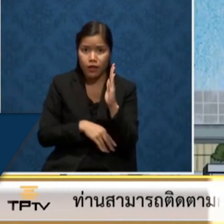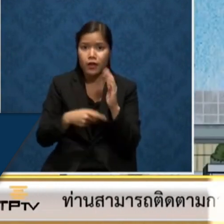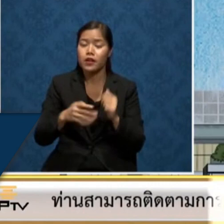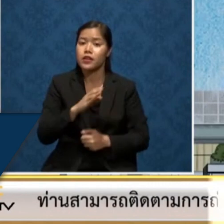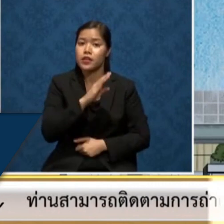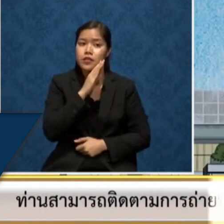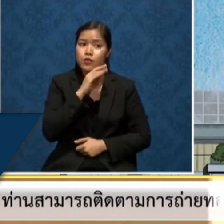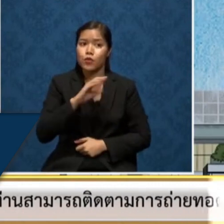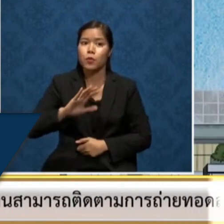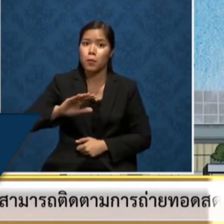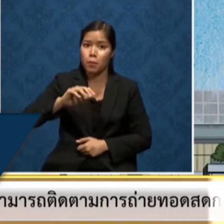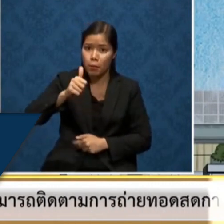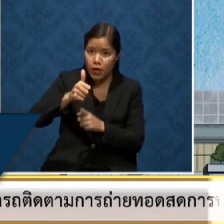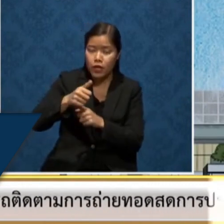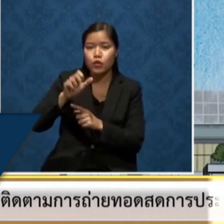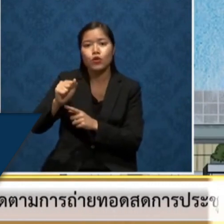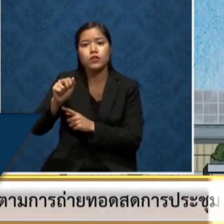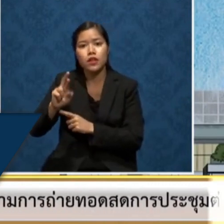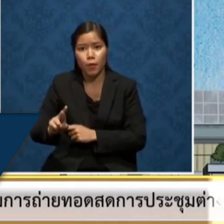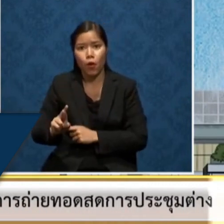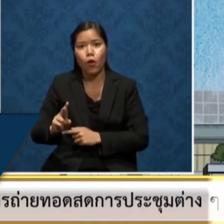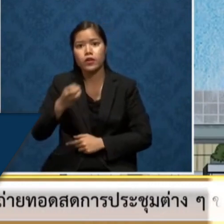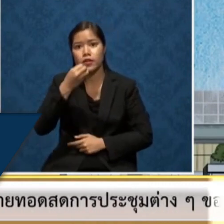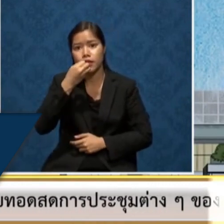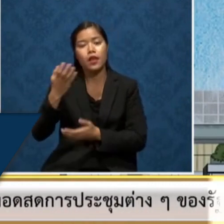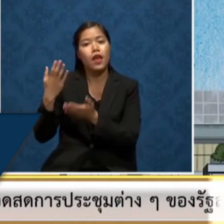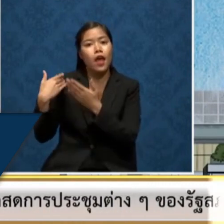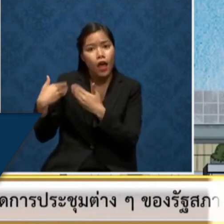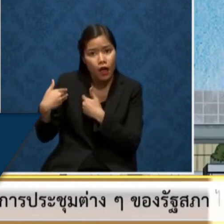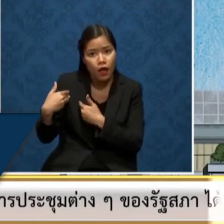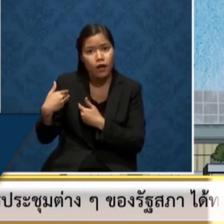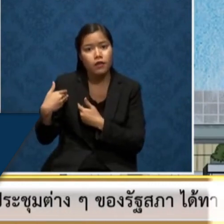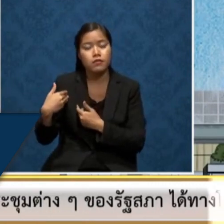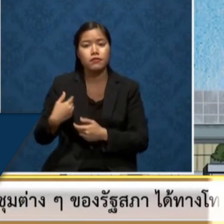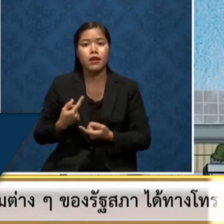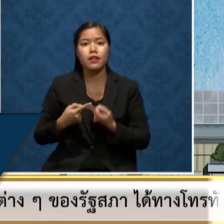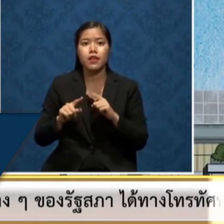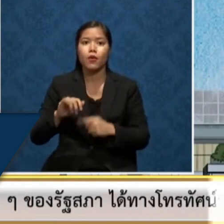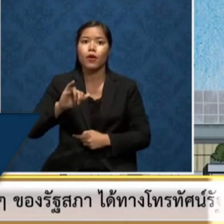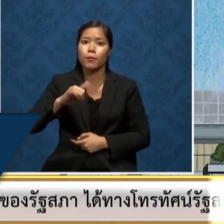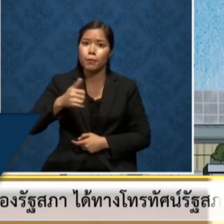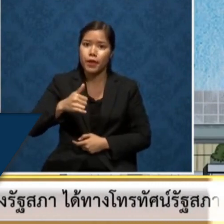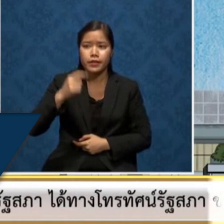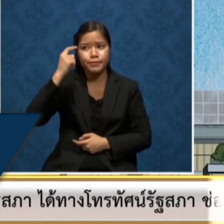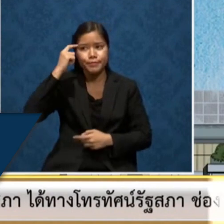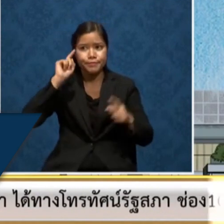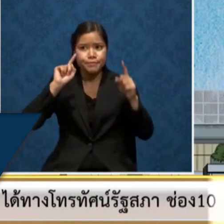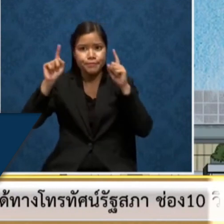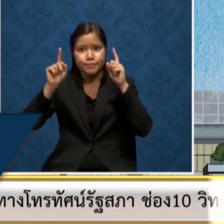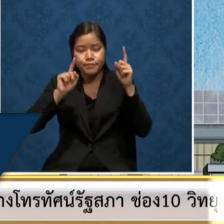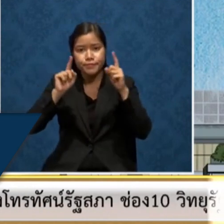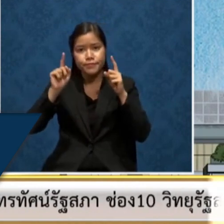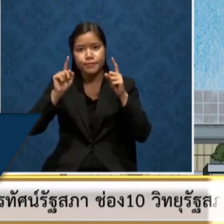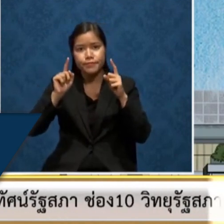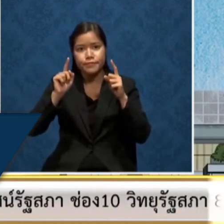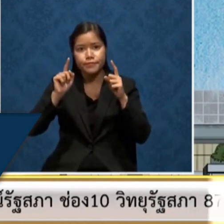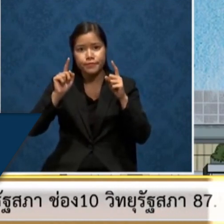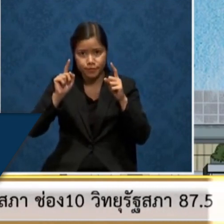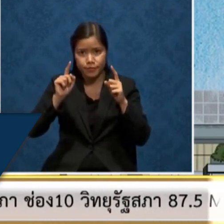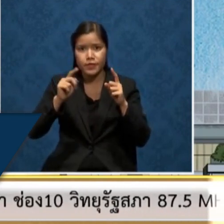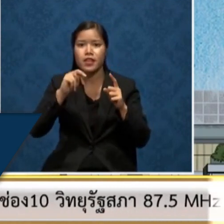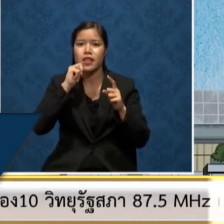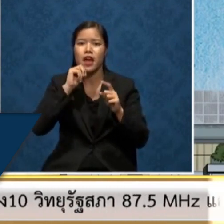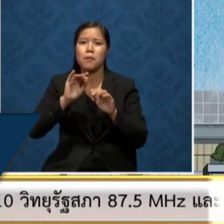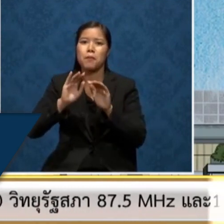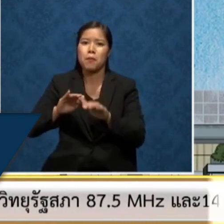สำรองน้ำใช้เพื่อการอุปโภคและการการบริโภคแต่ก็มีความกังวลกับการเก็บกักน้ำ